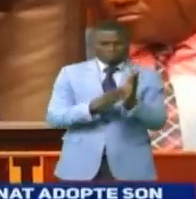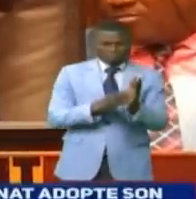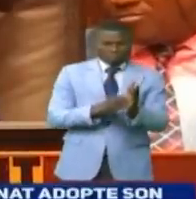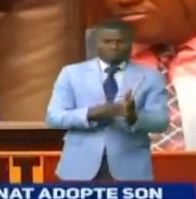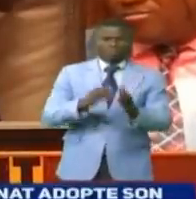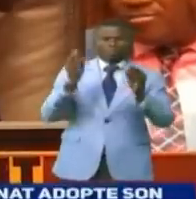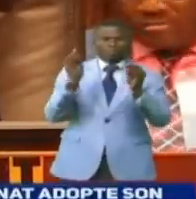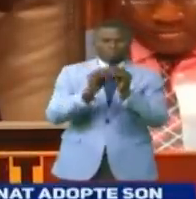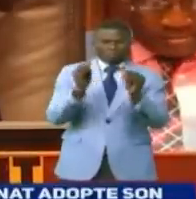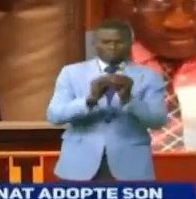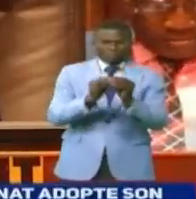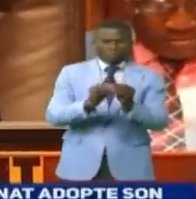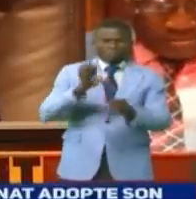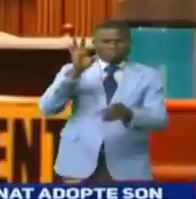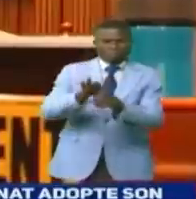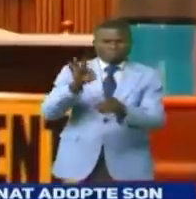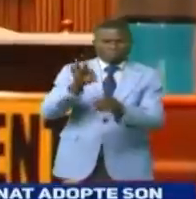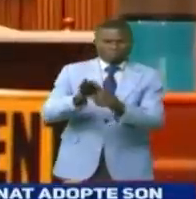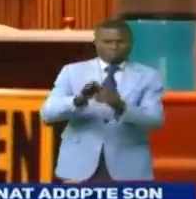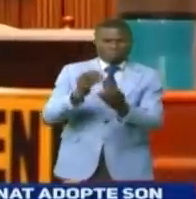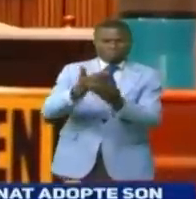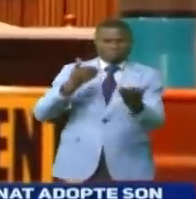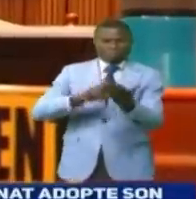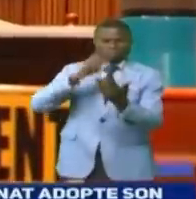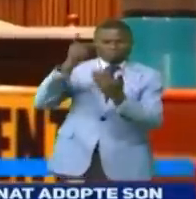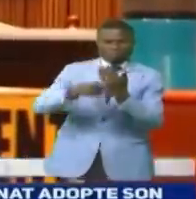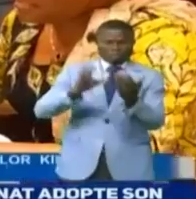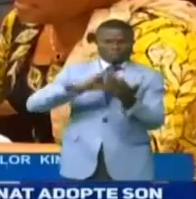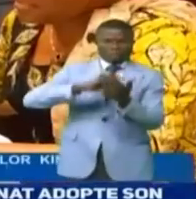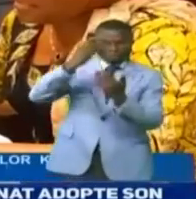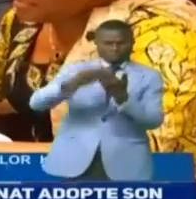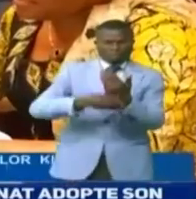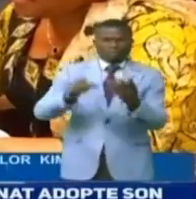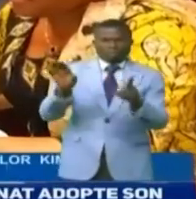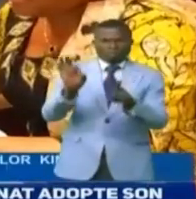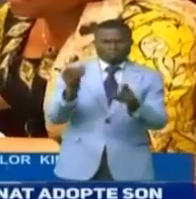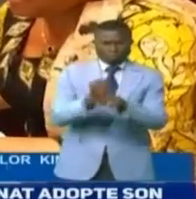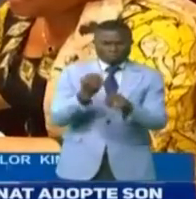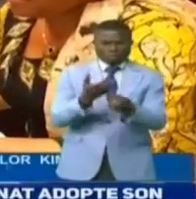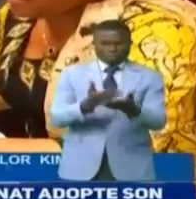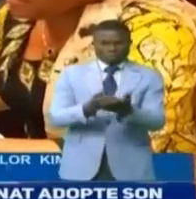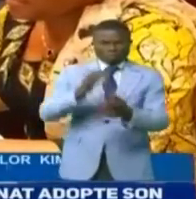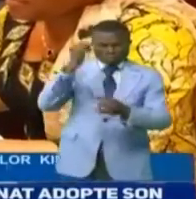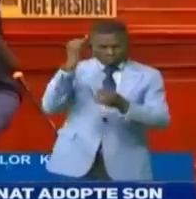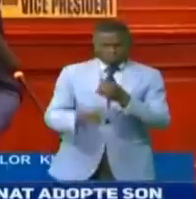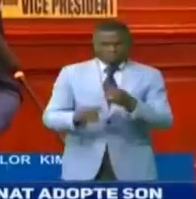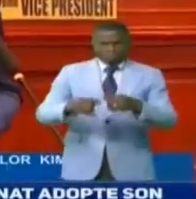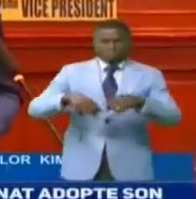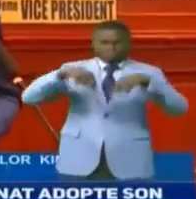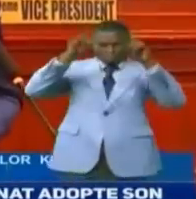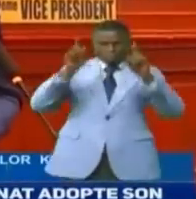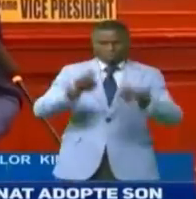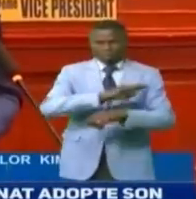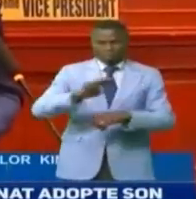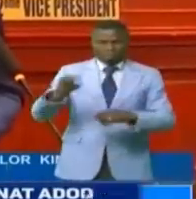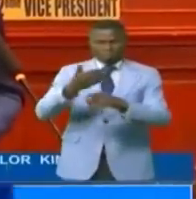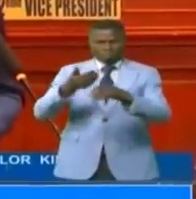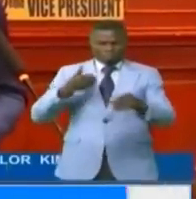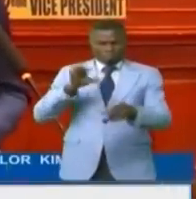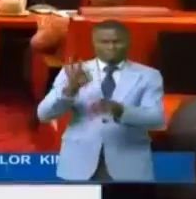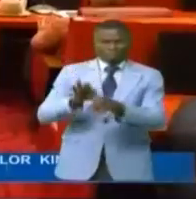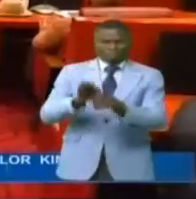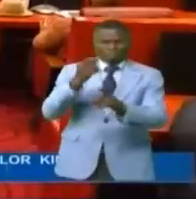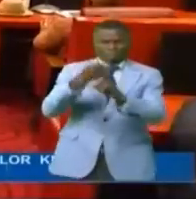Plénière qui a permis de voter l'avant-projet du calendrier de cette session, la dernière de cette législature avant les